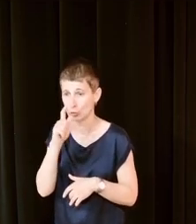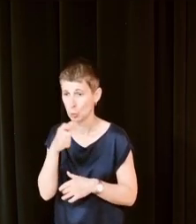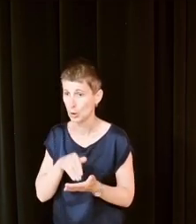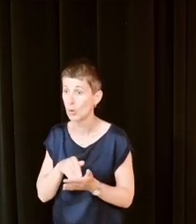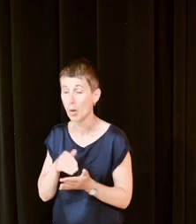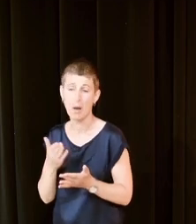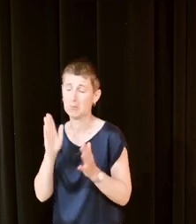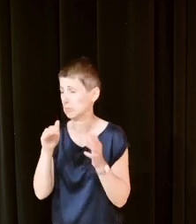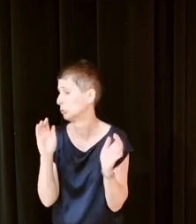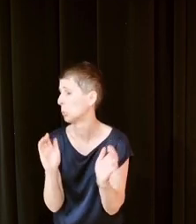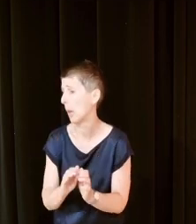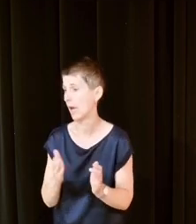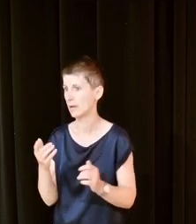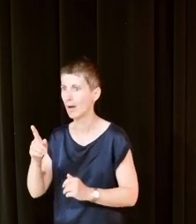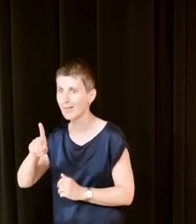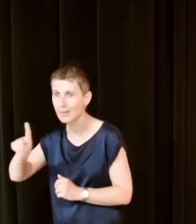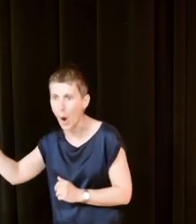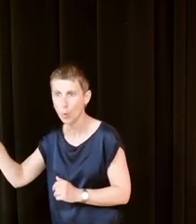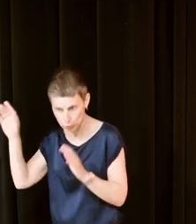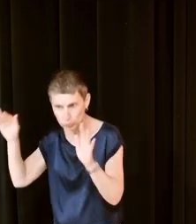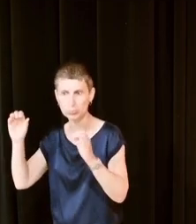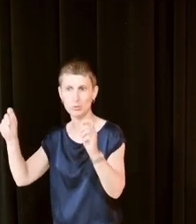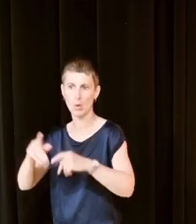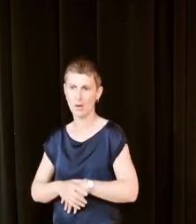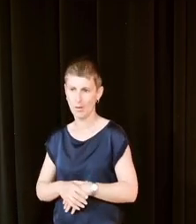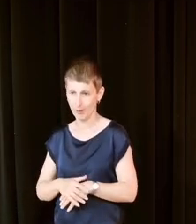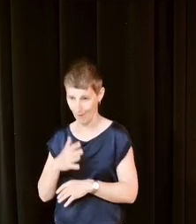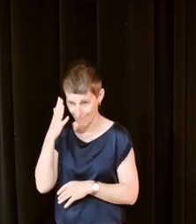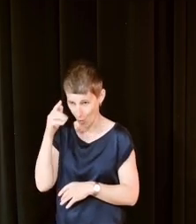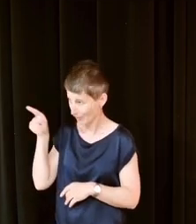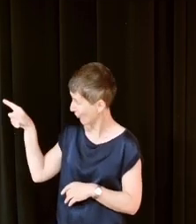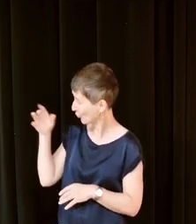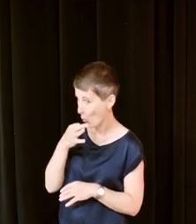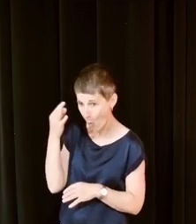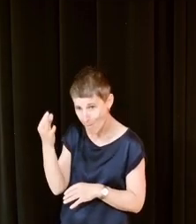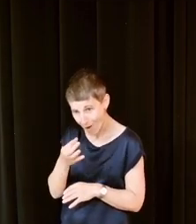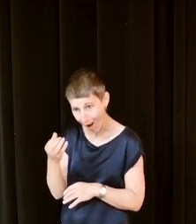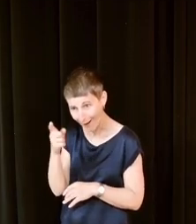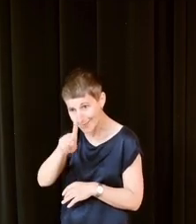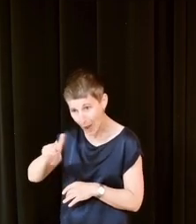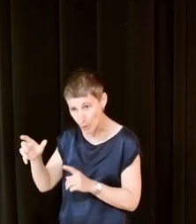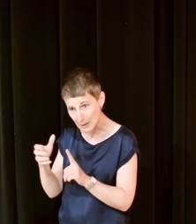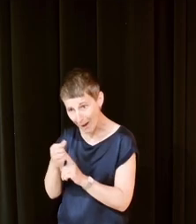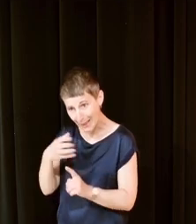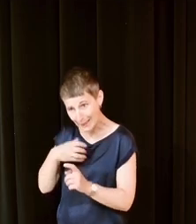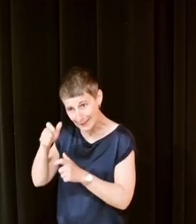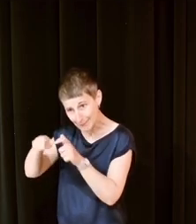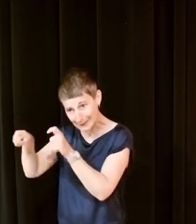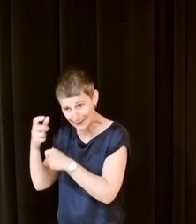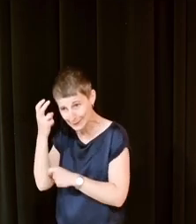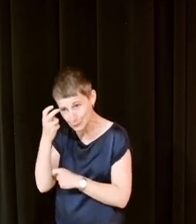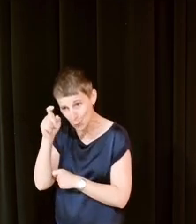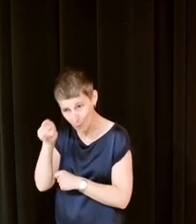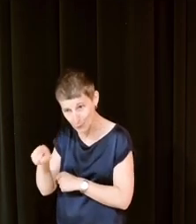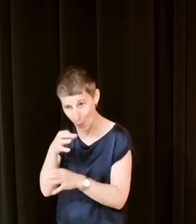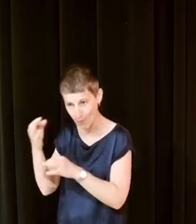gut. Sammeln Sie mal 1000 Palliativpatienten zu so einer Frage für so eine Studie. Wie soll man das denn machen?